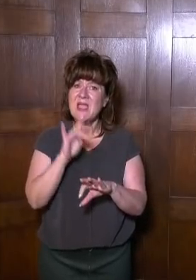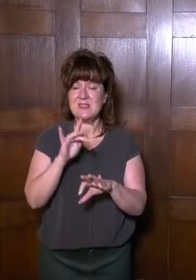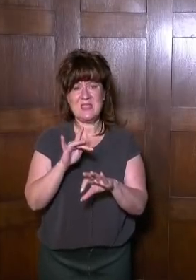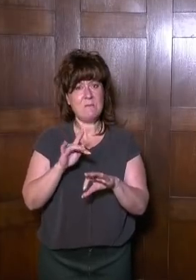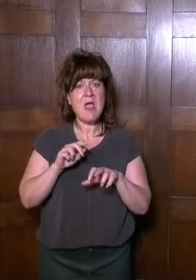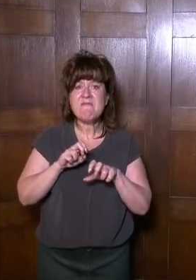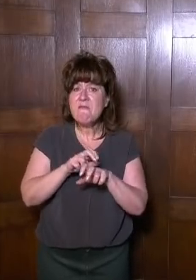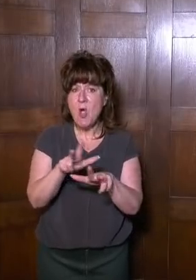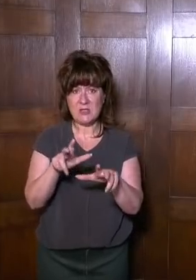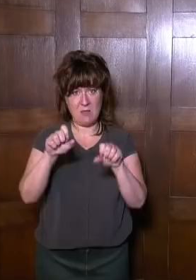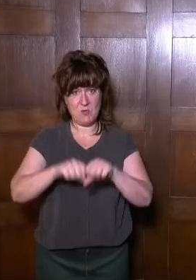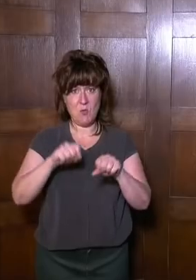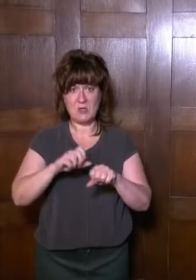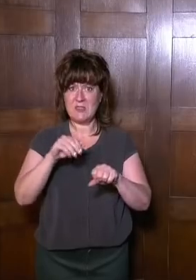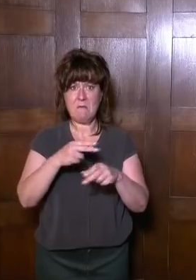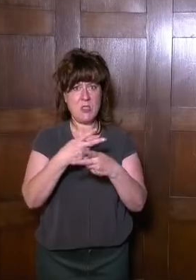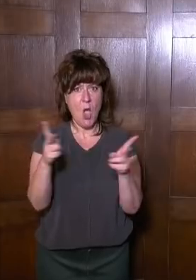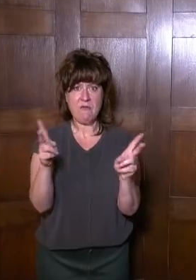um das zu öffnen.